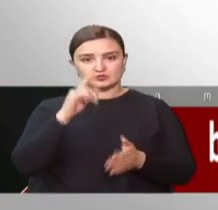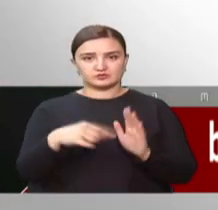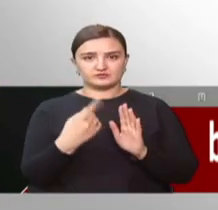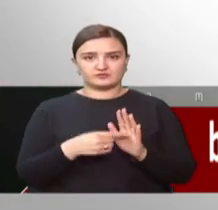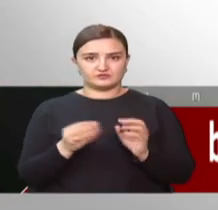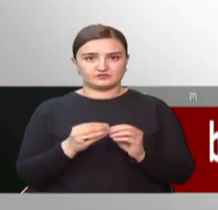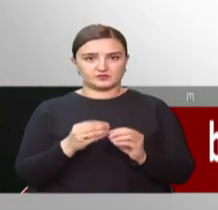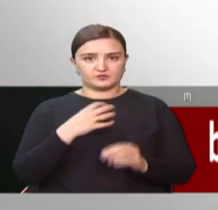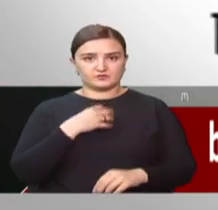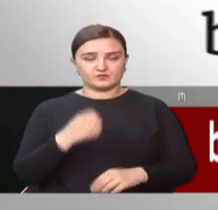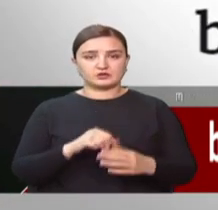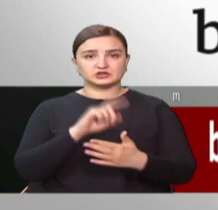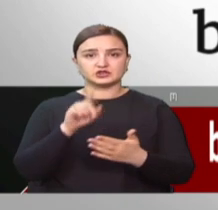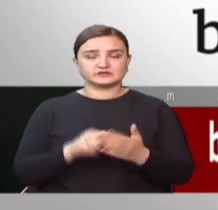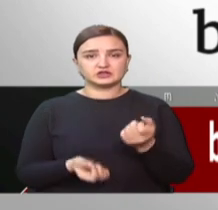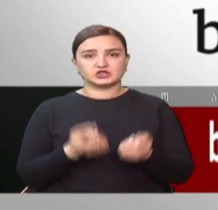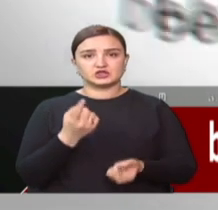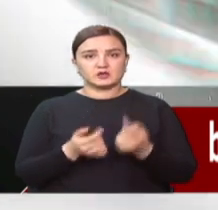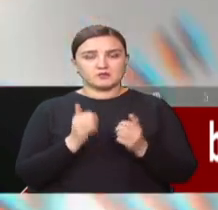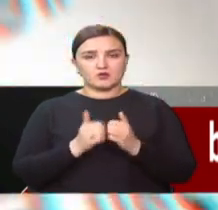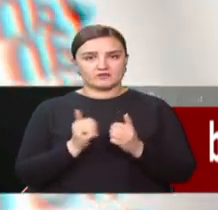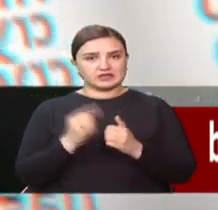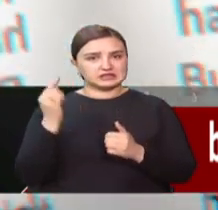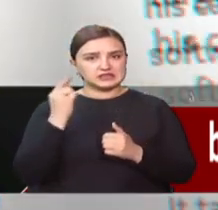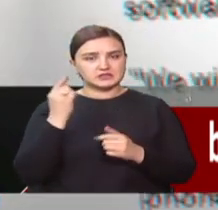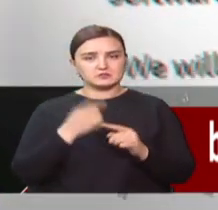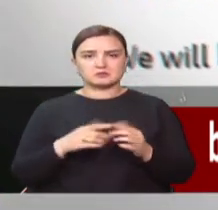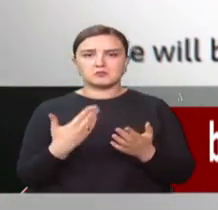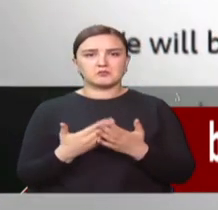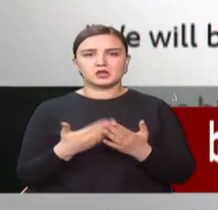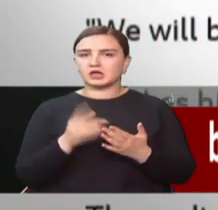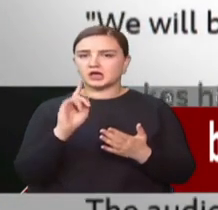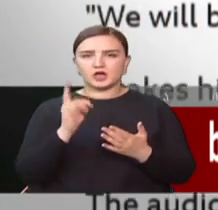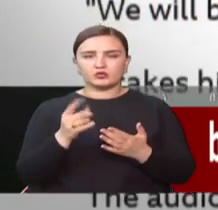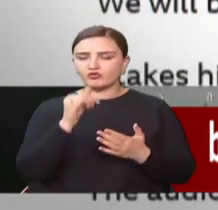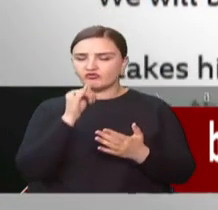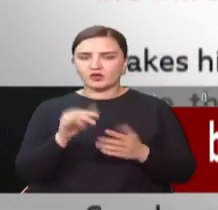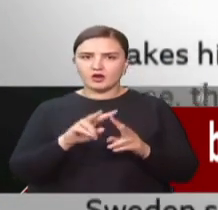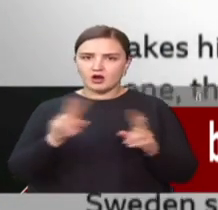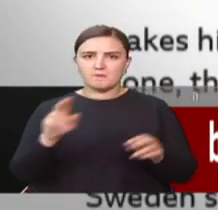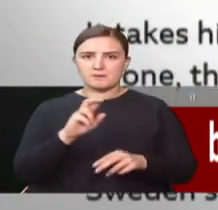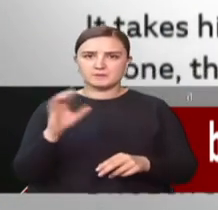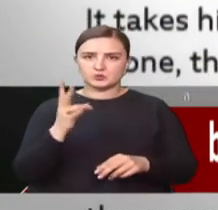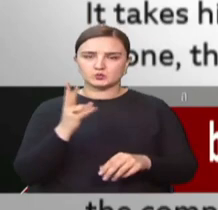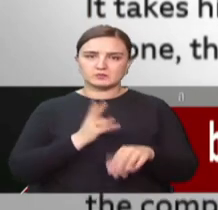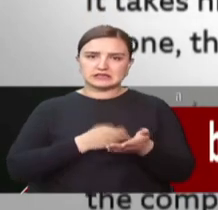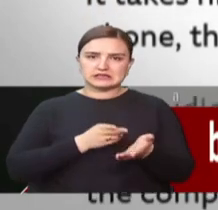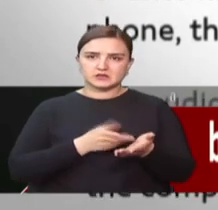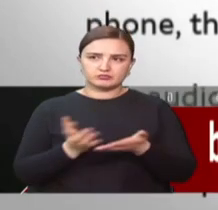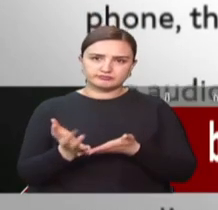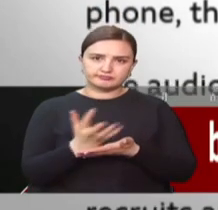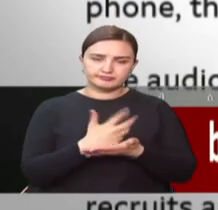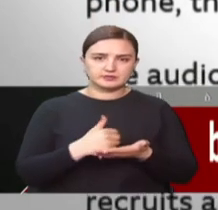კითხვას. შეკითხვები, რომლებიც ჩნდება ყოველთვის ისმის, მაგალითად იმაზე, რატომ ვერ მოიპოვა იგივე მტკიცებულებები BBC-მ, რომელიც საქმეს